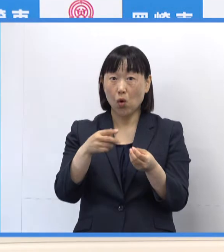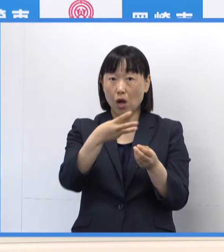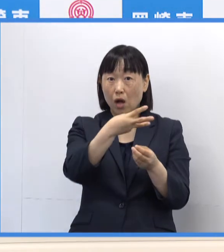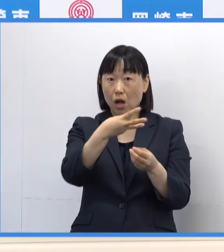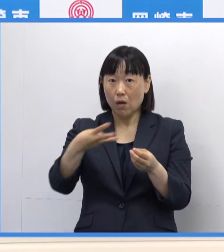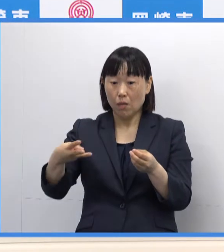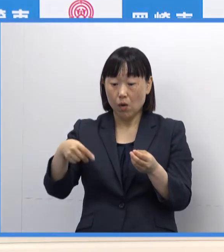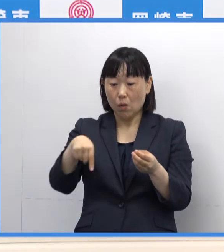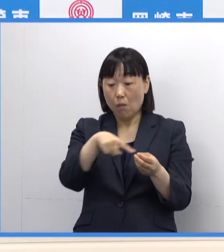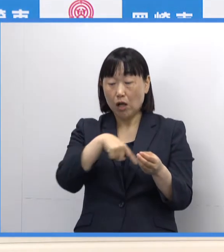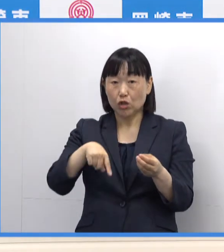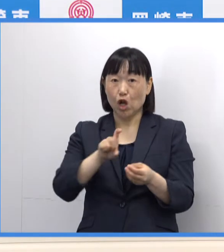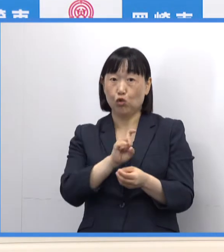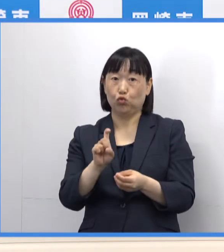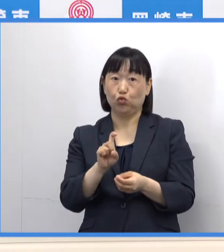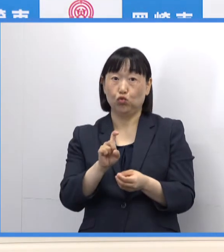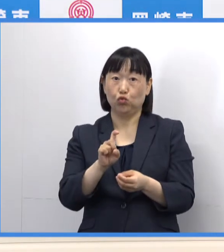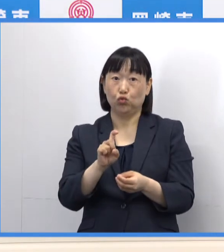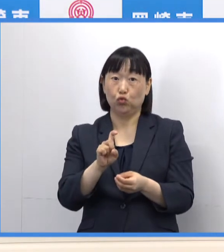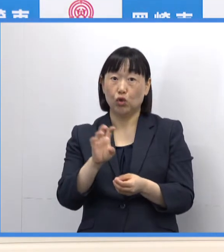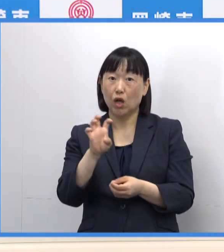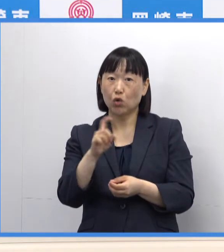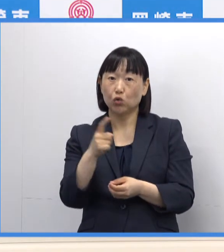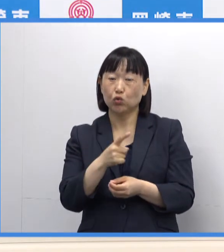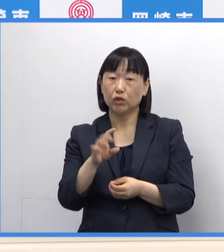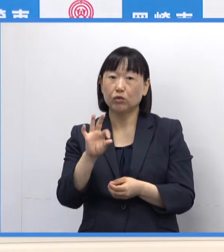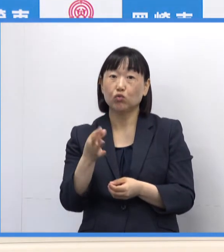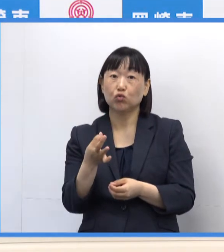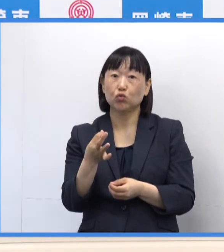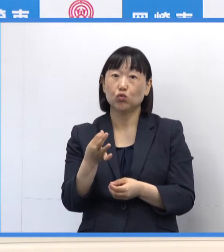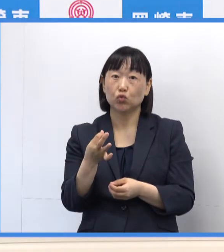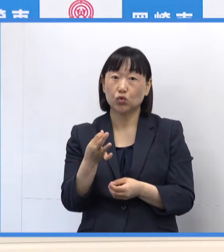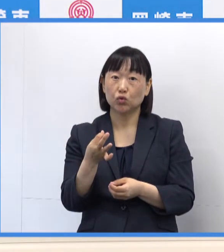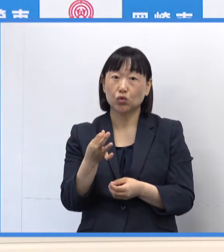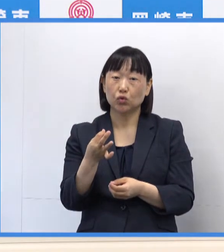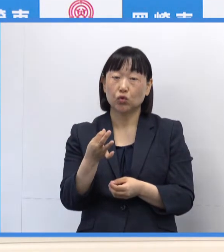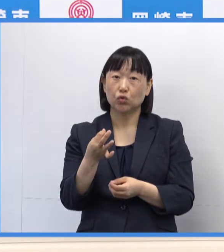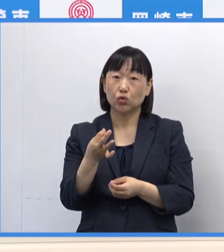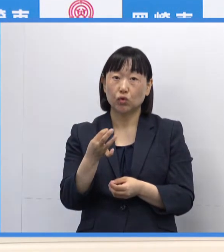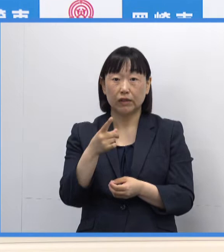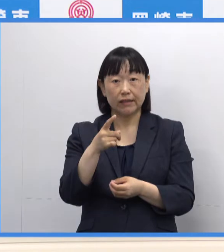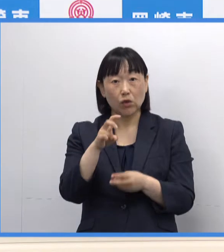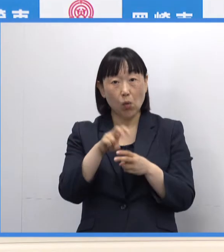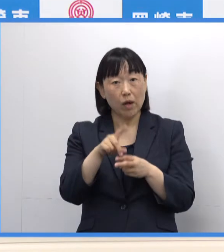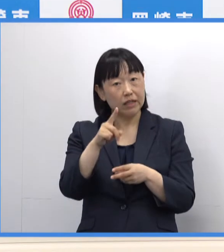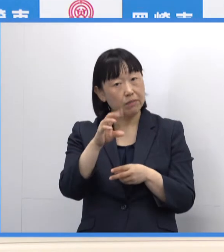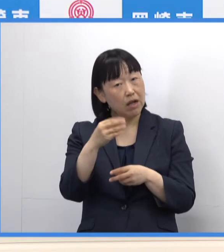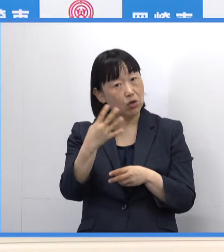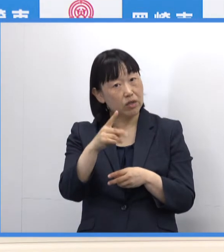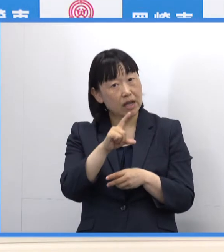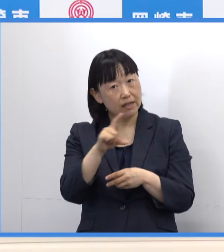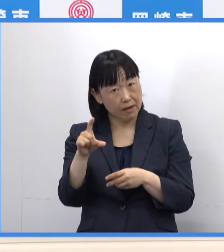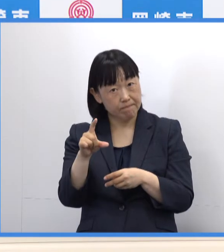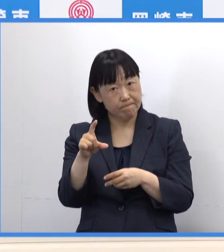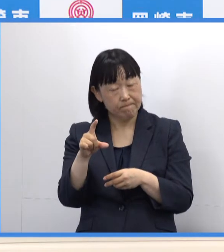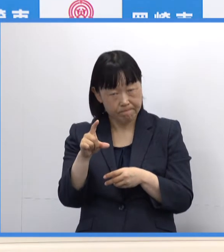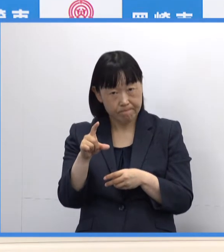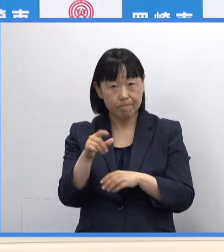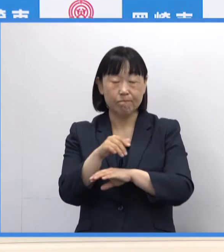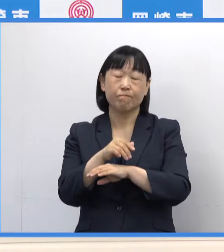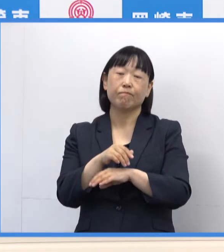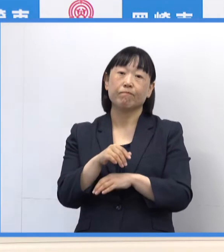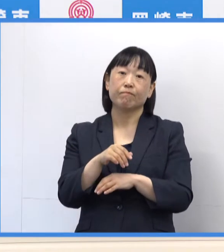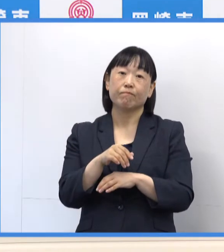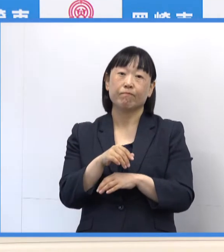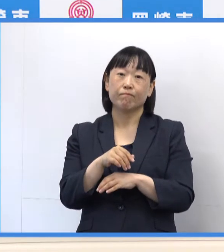殿橋マス席に10マス40名分、1マス1万4000円ということになるんです